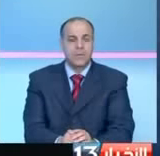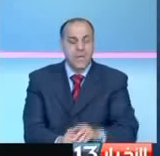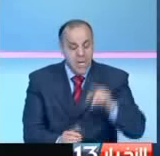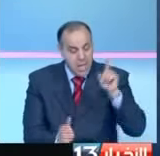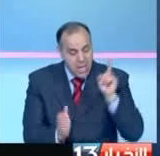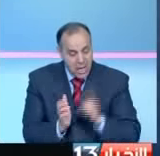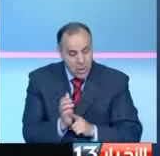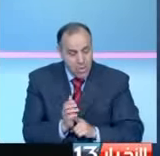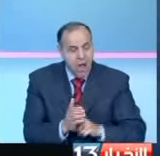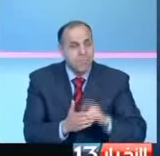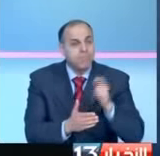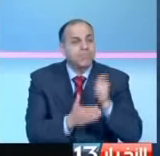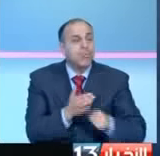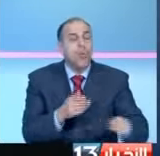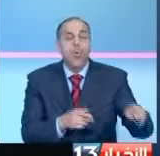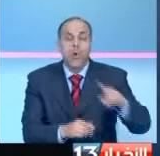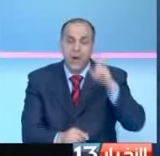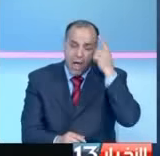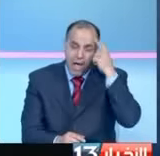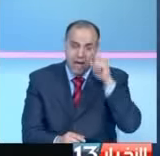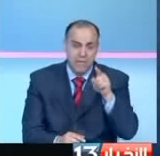يجب أن يدفع الجميع